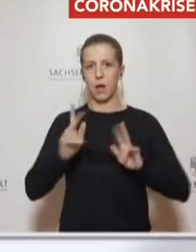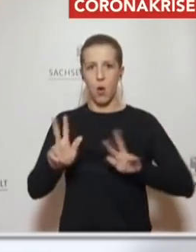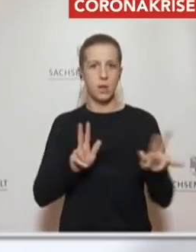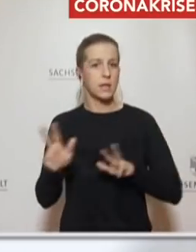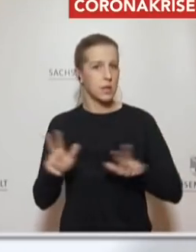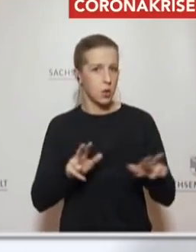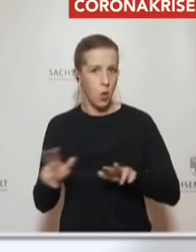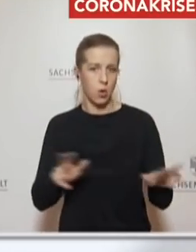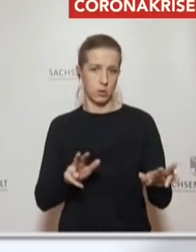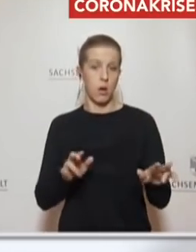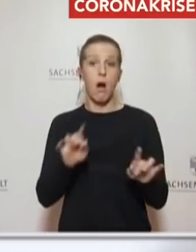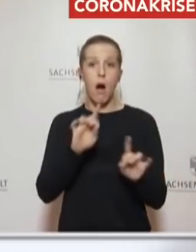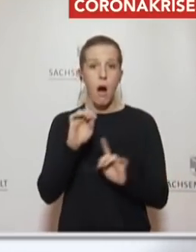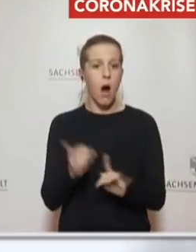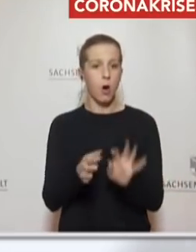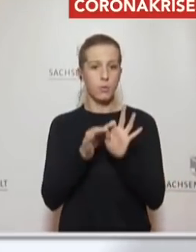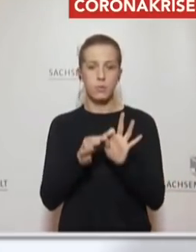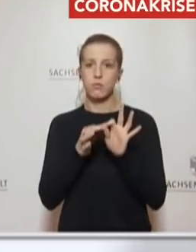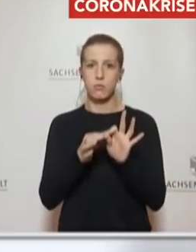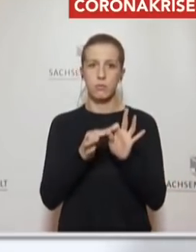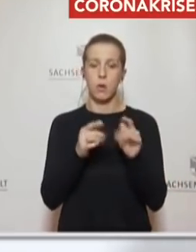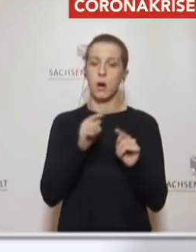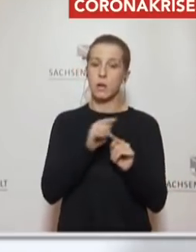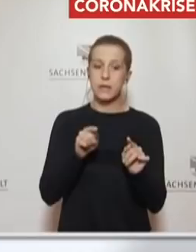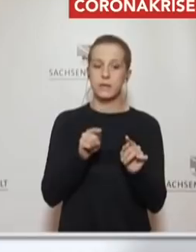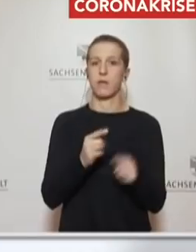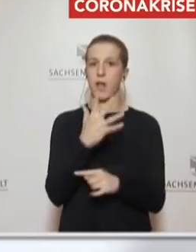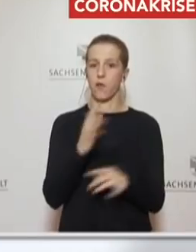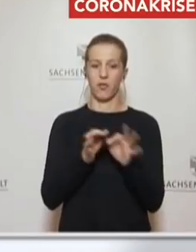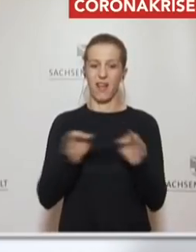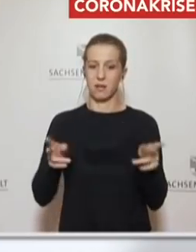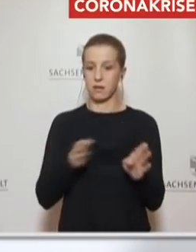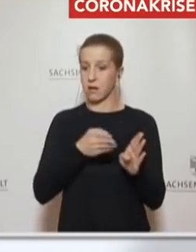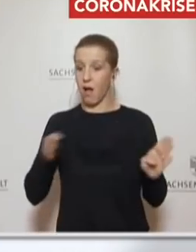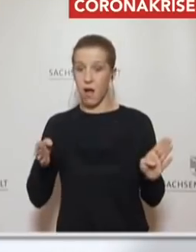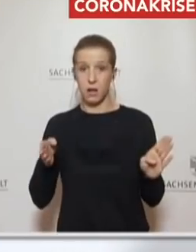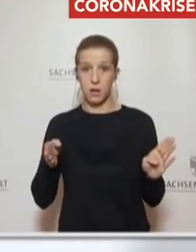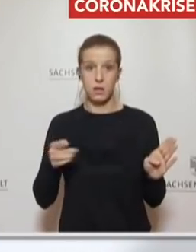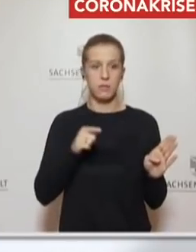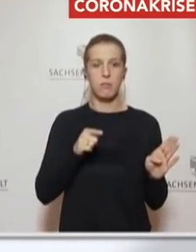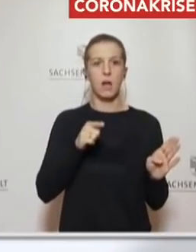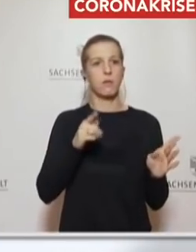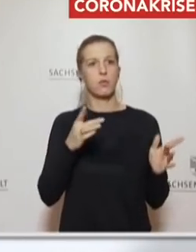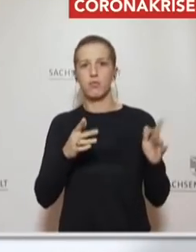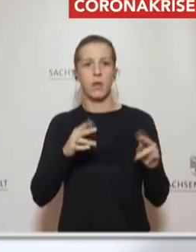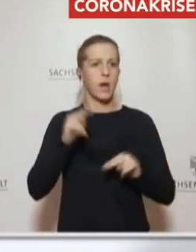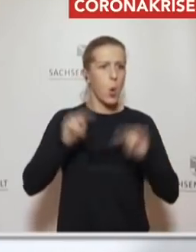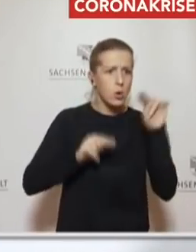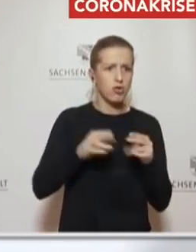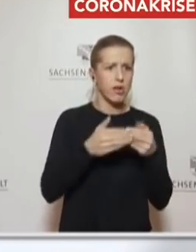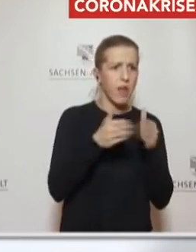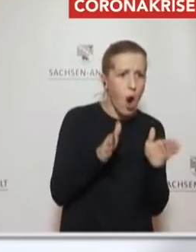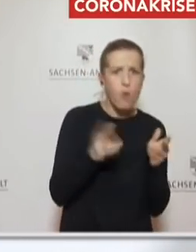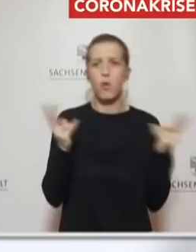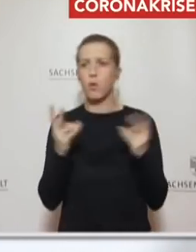es finden auch bezüglich der Öffnung an diesen Tagen, an diesen 5 Tagen, keine Unterschiede statt,